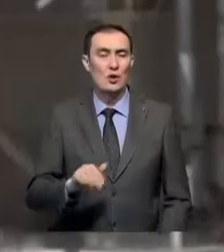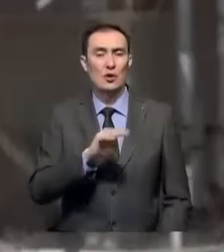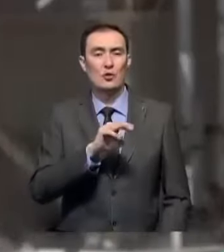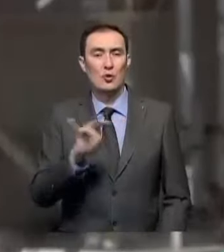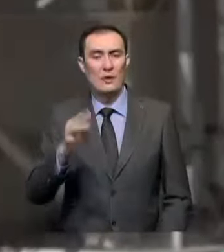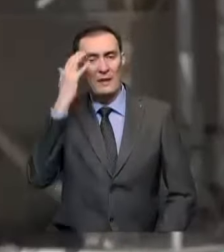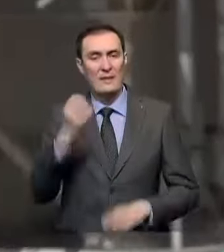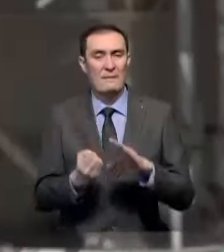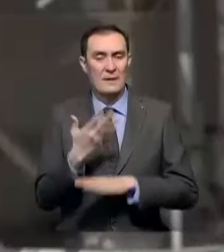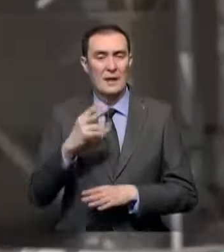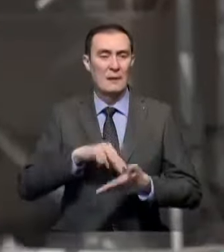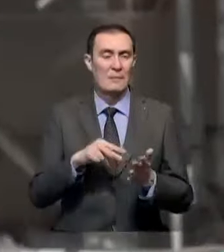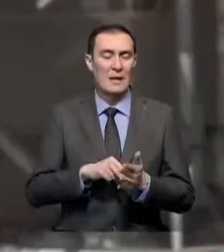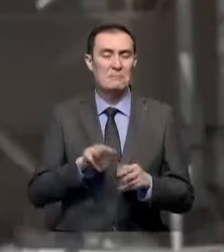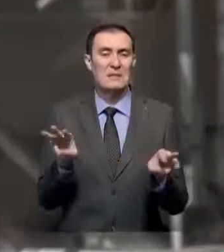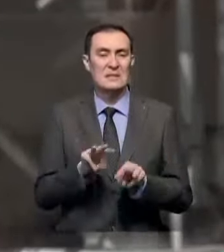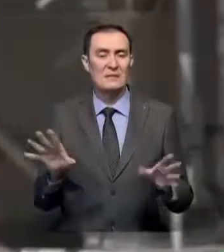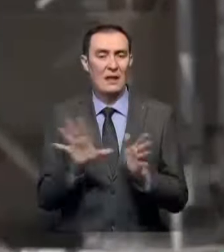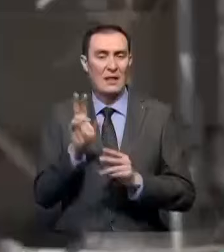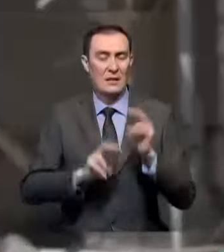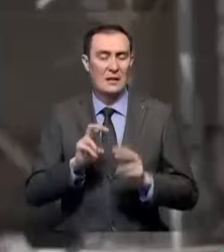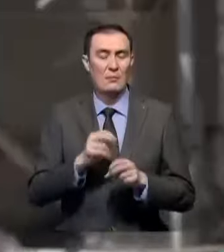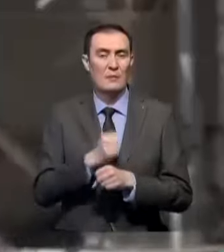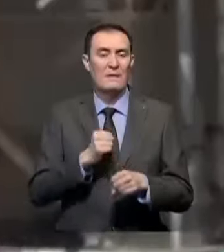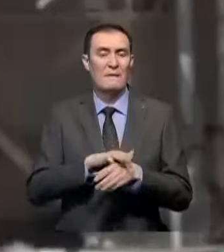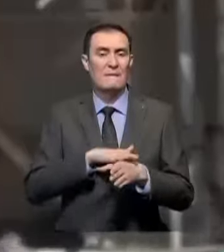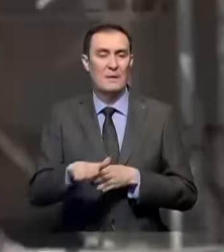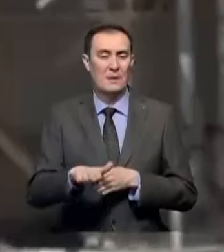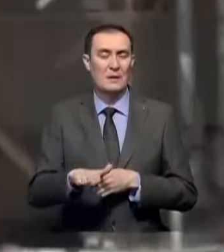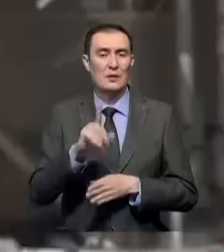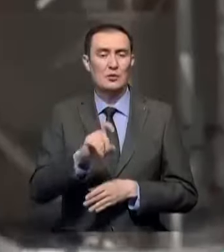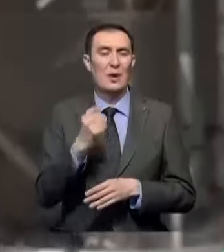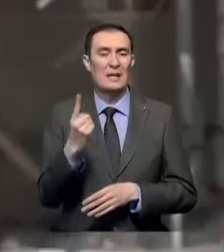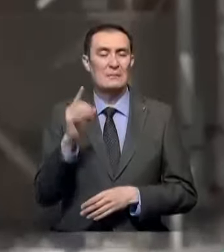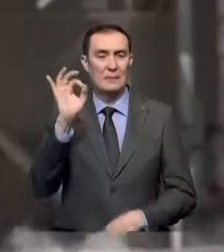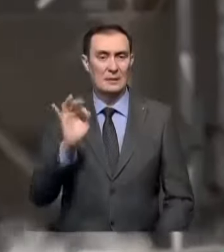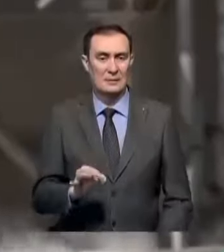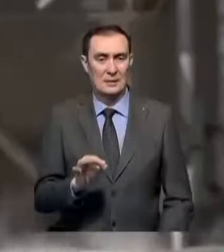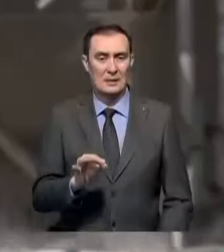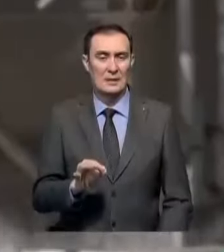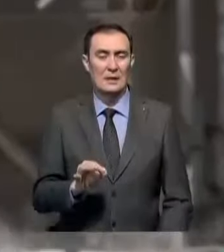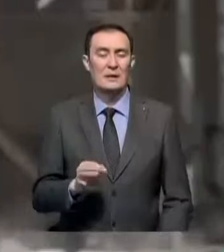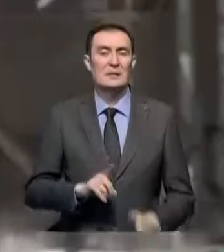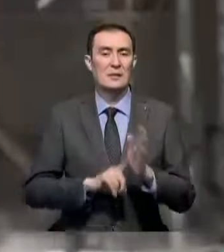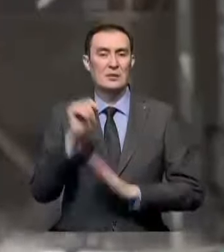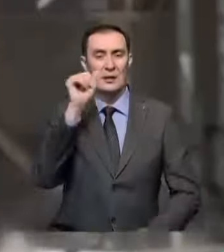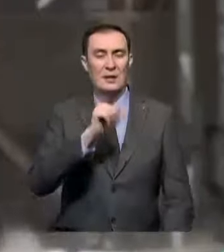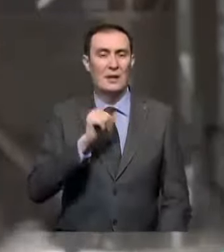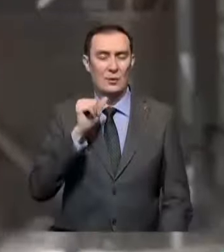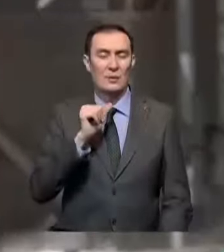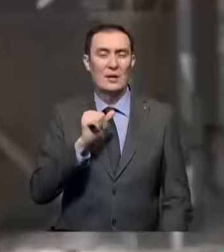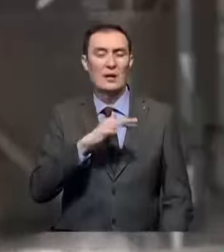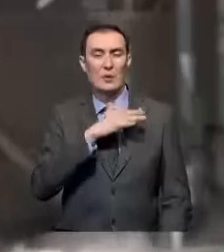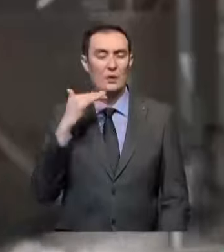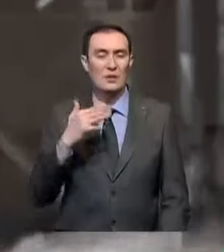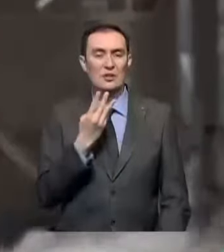5 475 000 тонн нефти. План Министерства энергетики по переработке нефти выполнен на 101%. С начала года выработаны